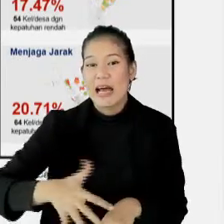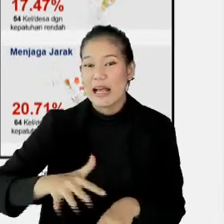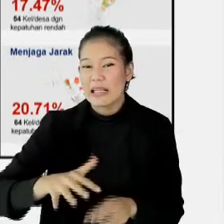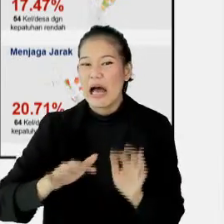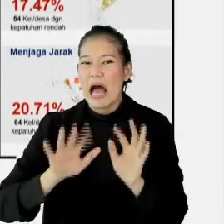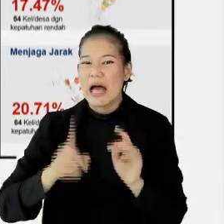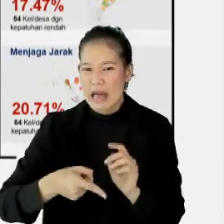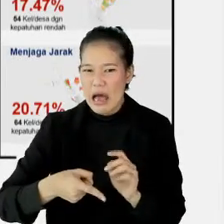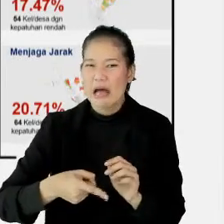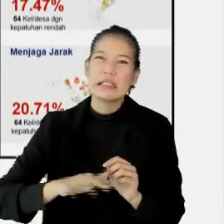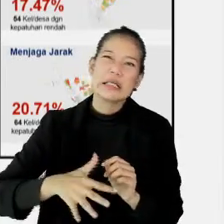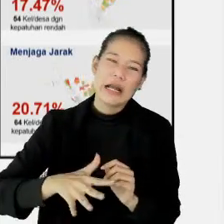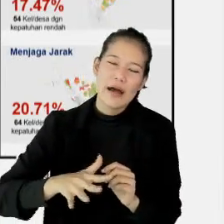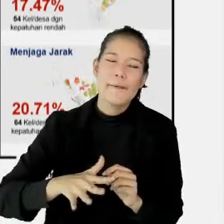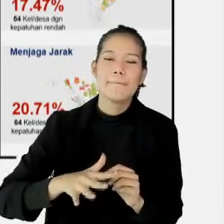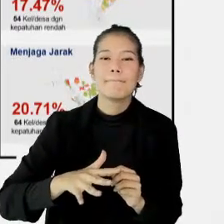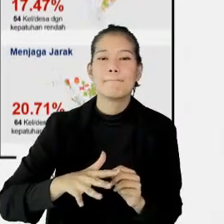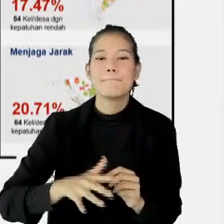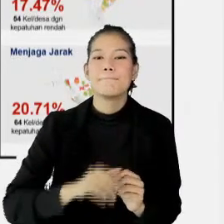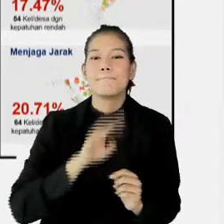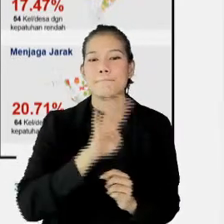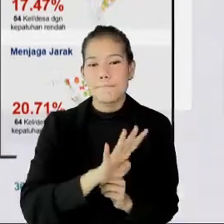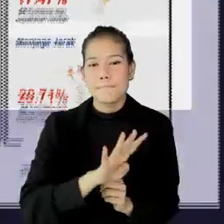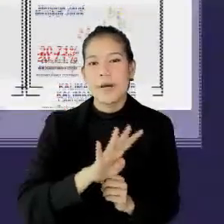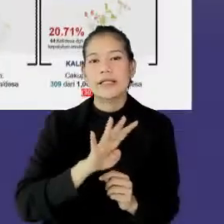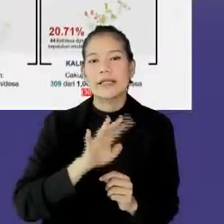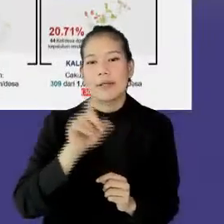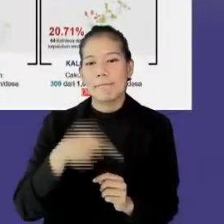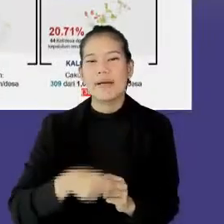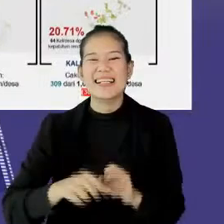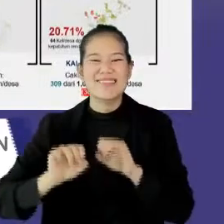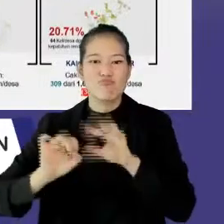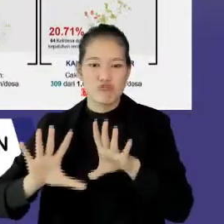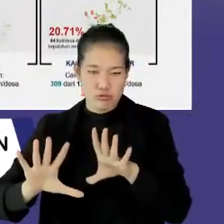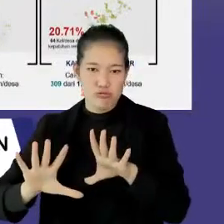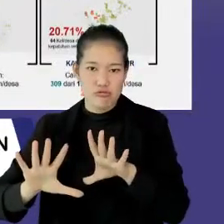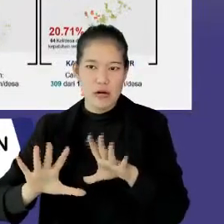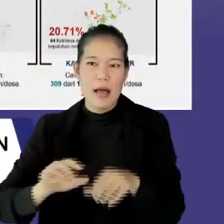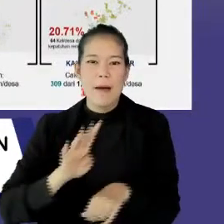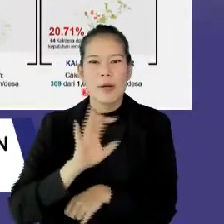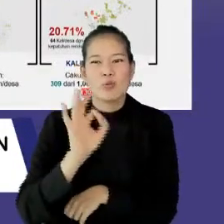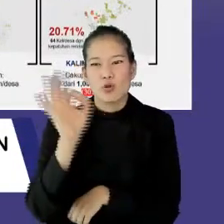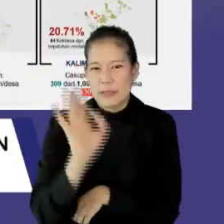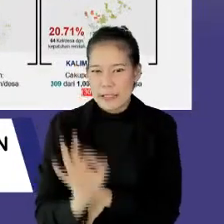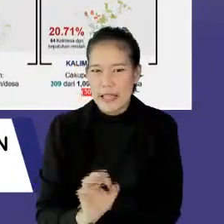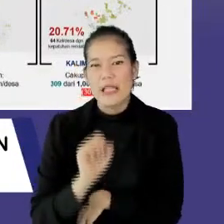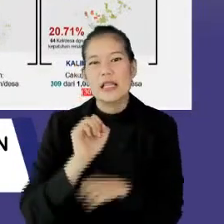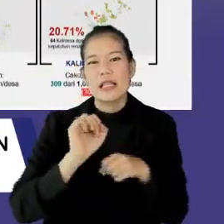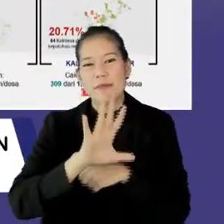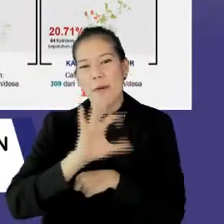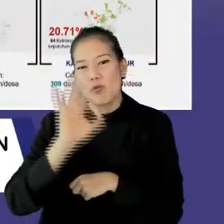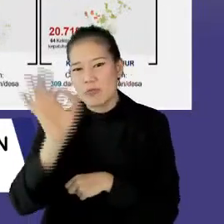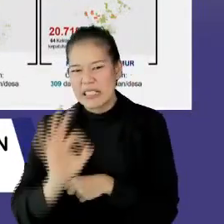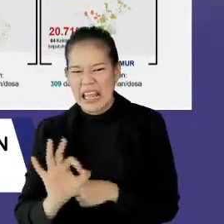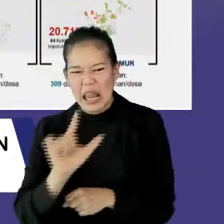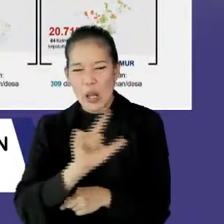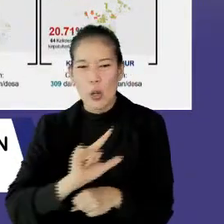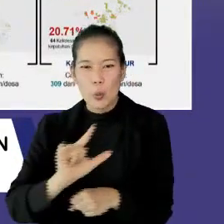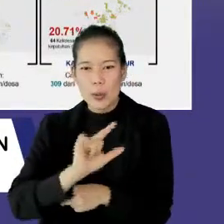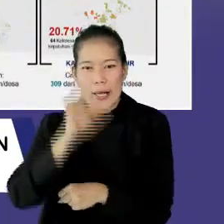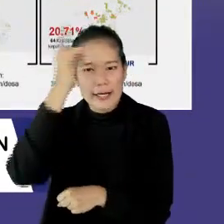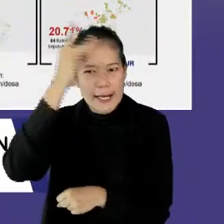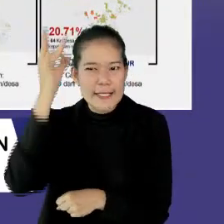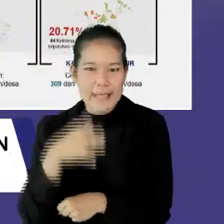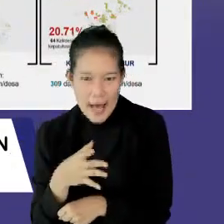masih ada sekitar 4/10 ya berarti ya, sekitar 40%, 50% kelurahan dan desa yang ada